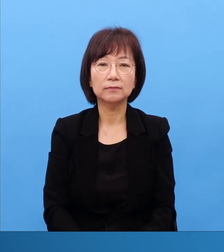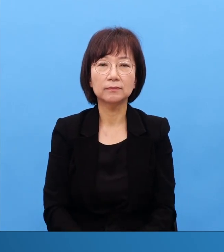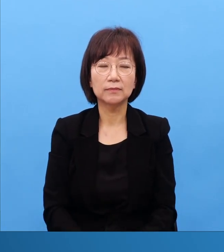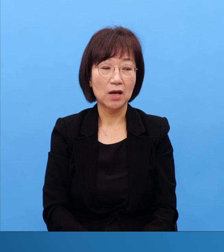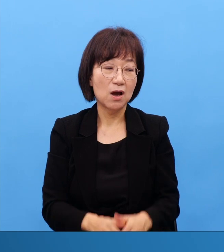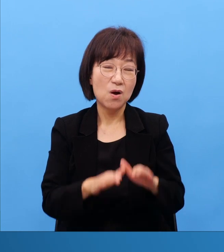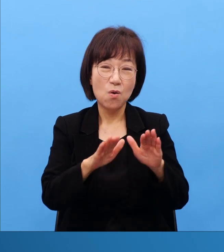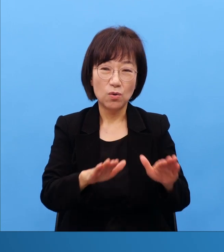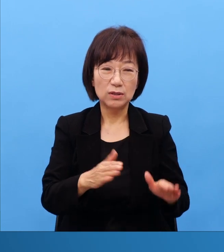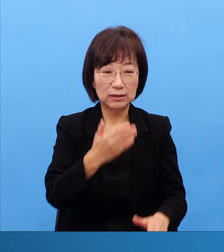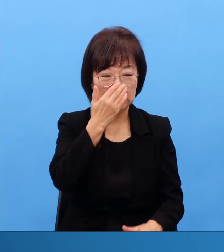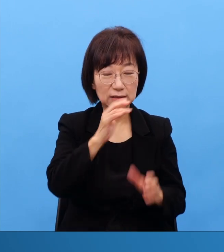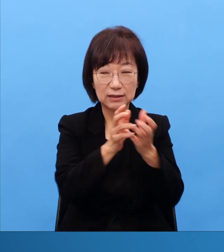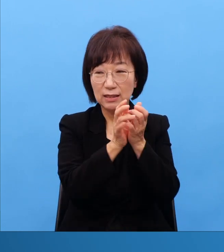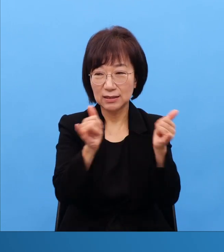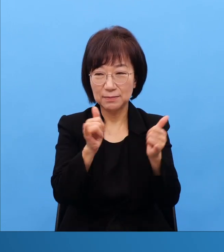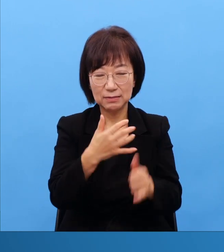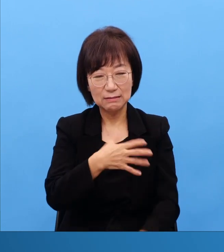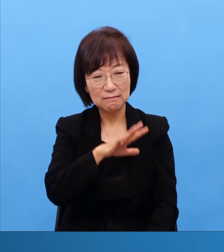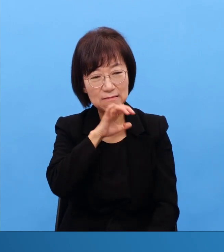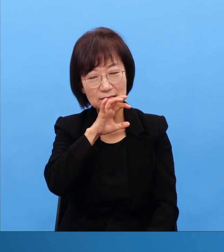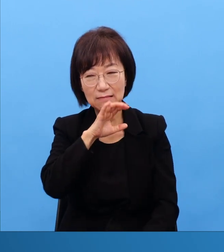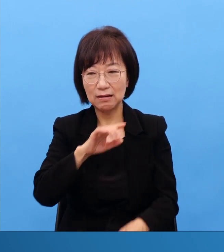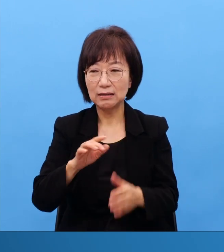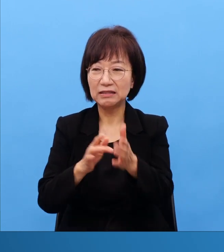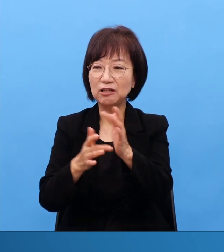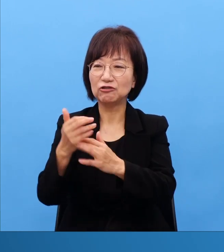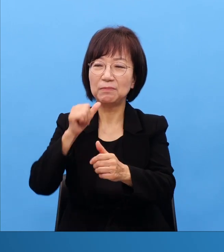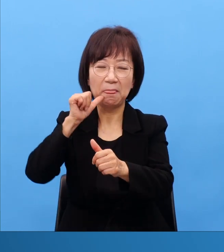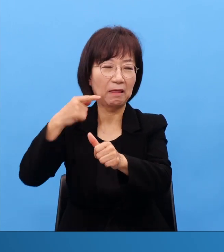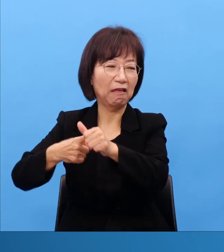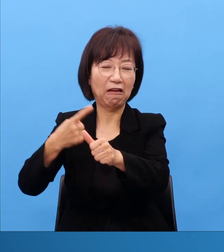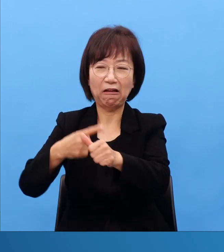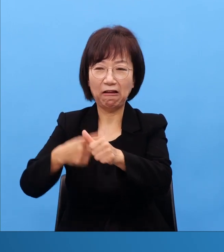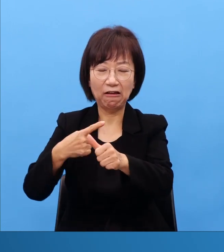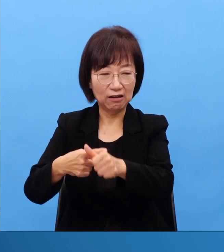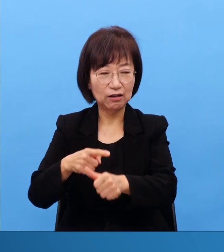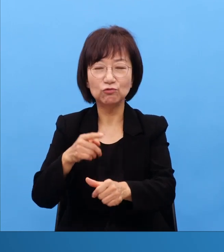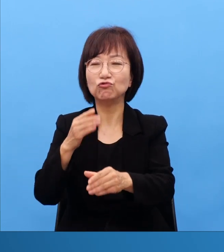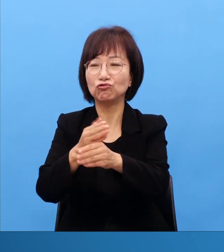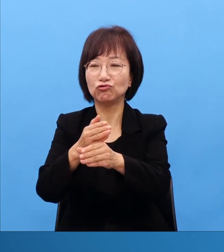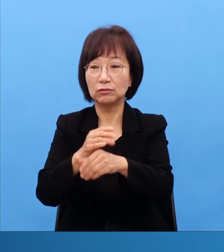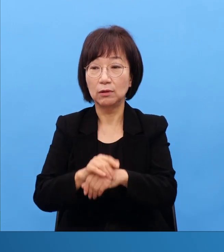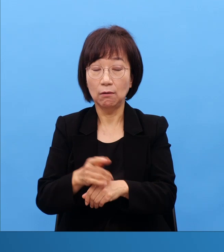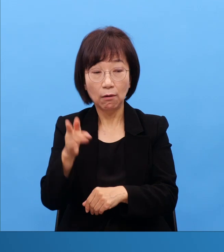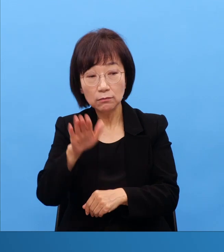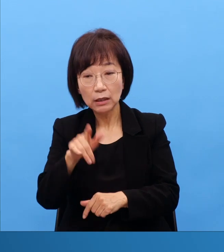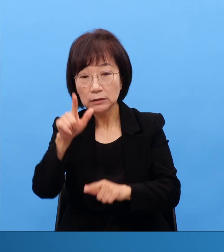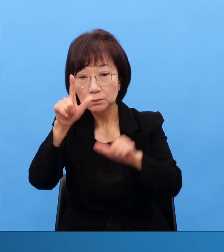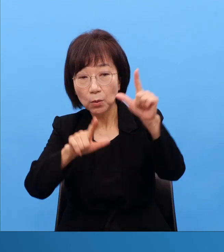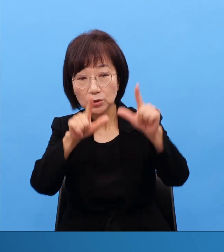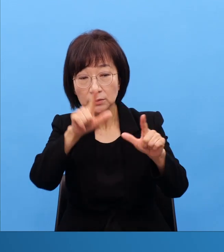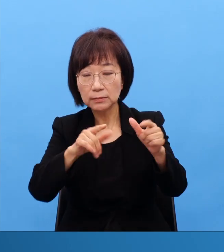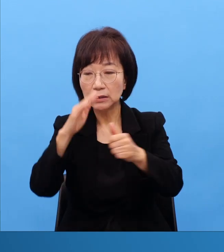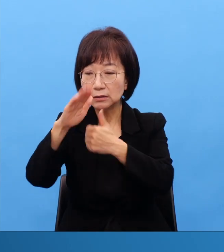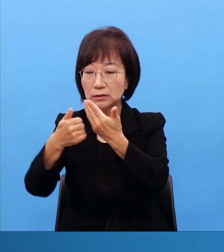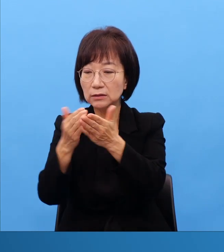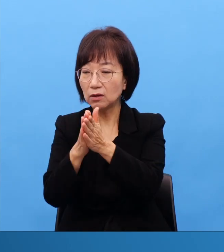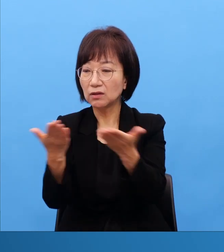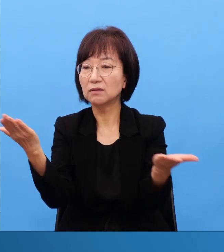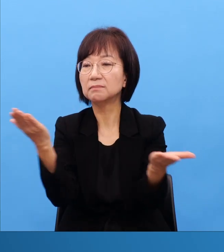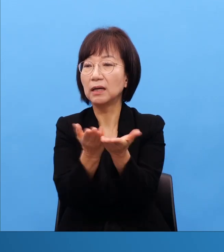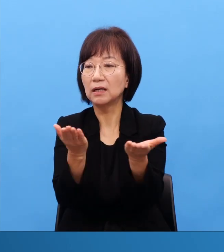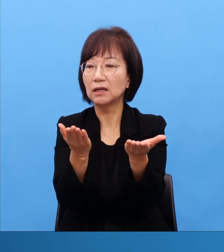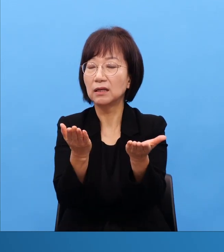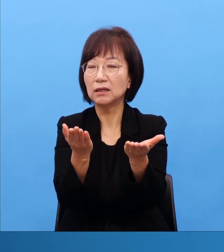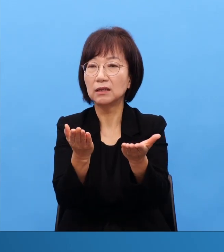조롱하고 있는 겁니다. 그러나 성경에 예언돼 있어요. But here we see in this passage these people ridiculing the Lord of that prayer,